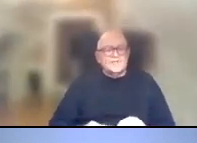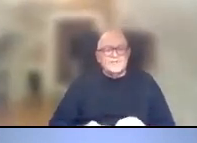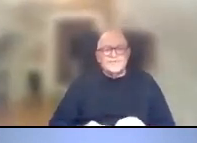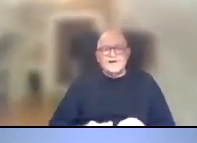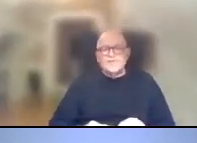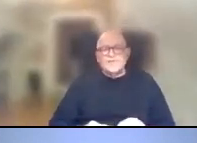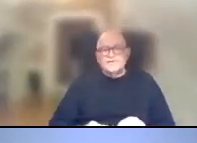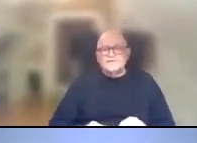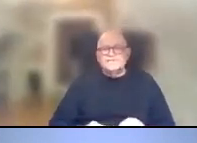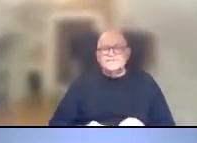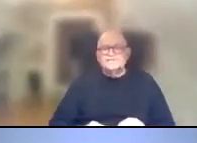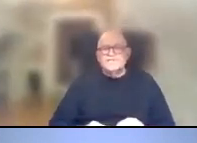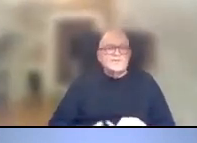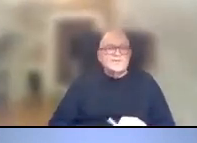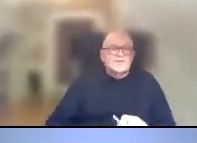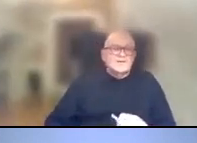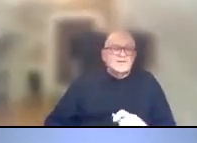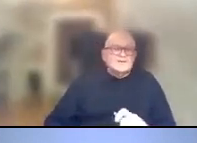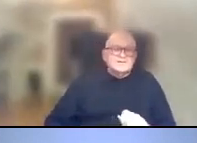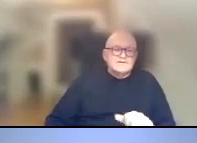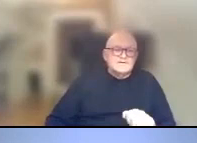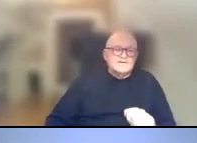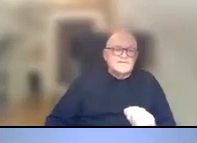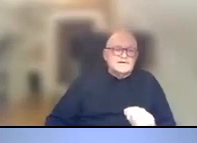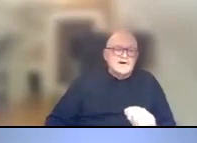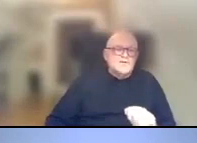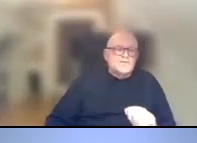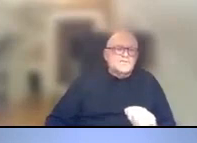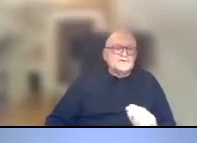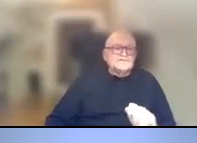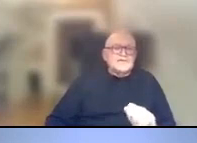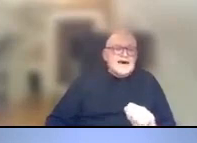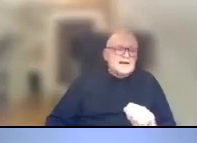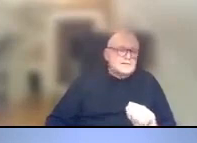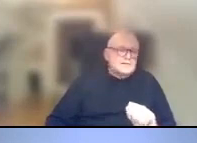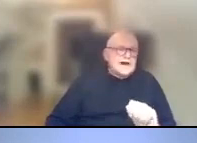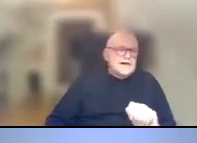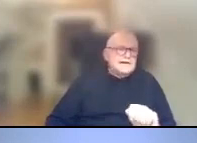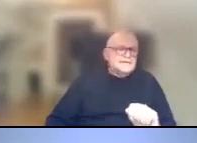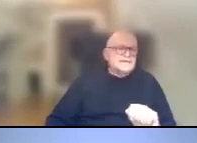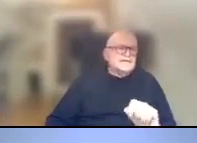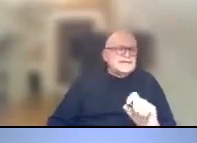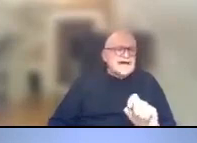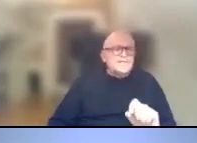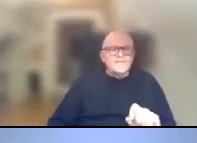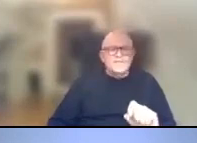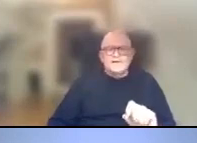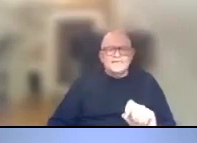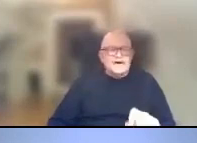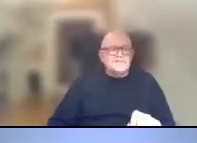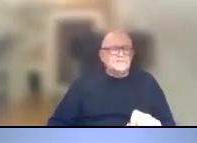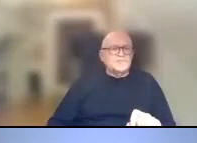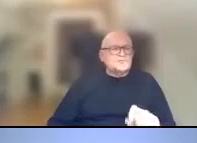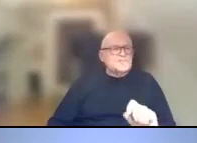Anwesenheit der Todesfälle auffällt. Es fällt auf, dass alle Täter lange vor